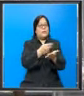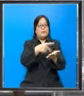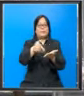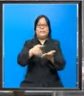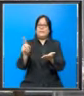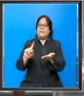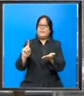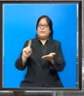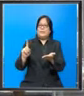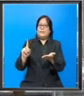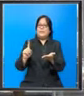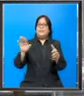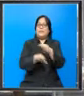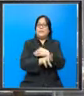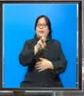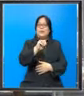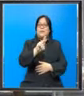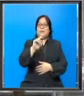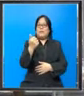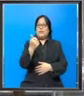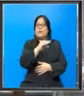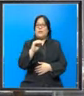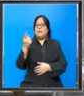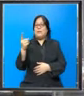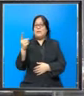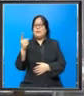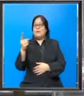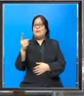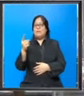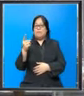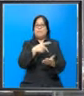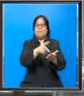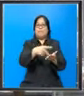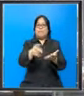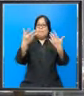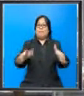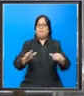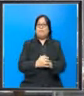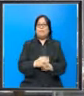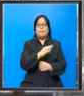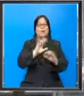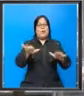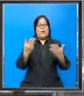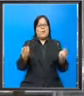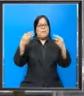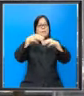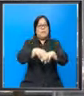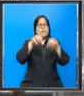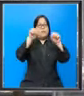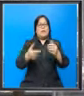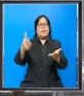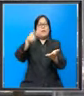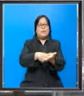yang telah diperuntukkan dibonceng Malaysia ke-10 dan datang sx11 telah dibelanjakan serta Bagaimana bimos boleh